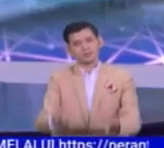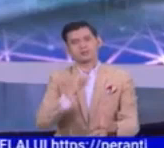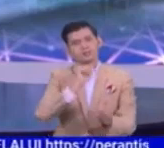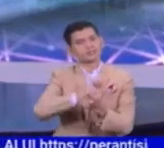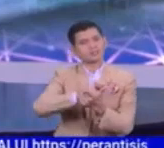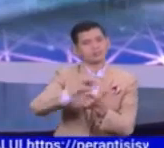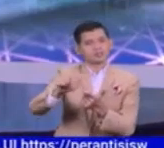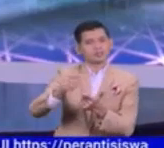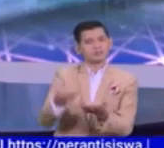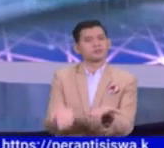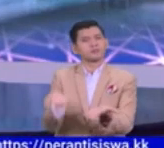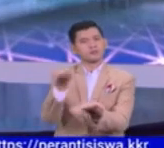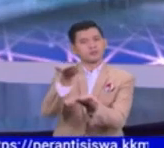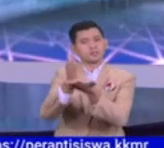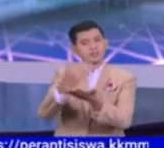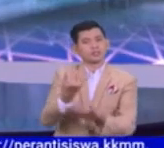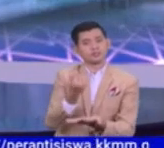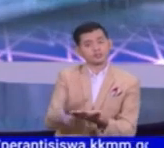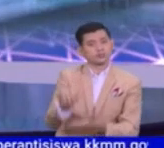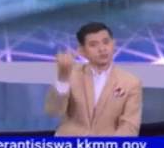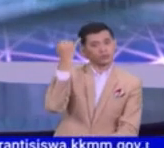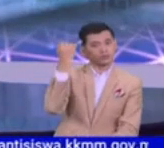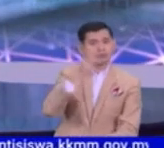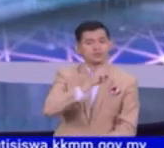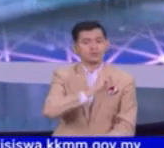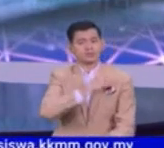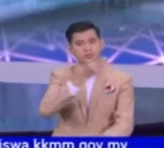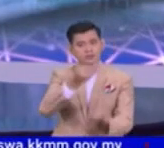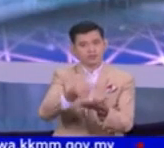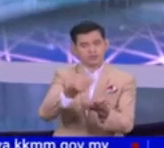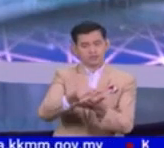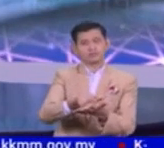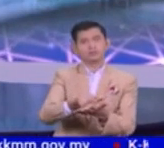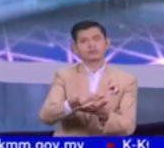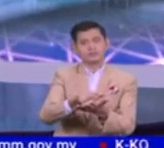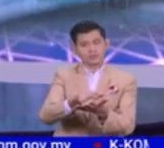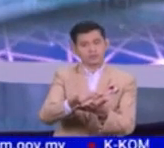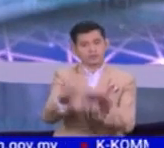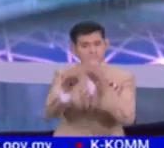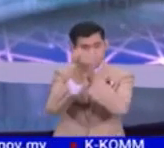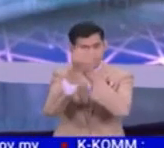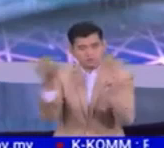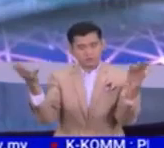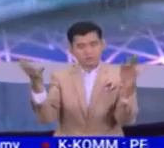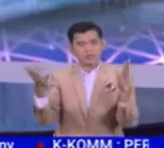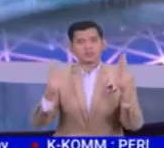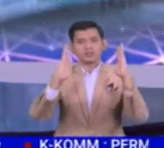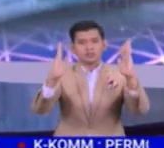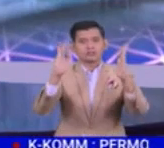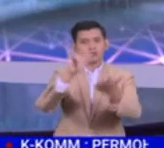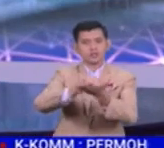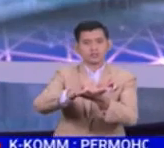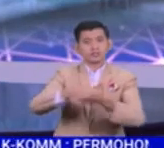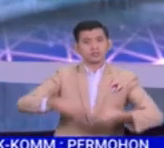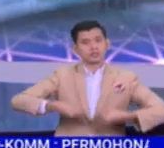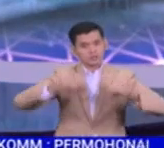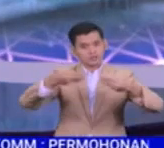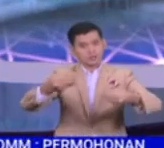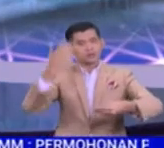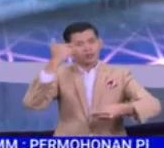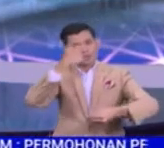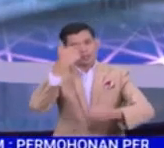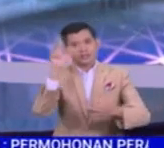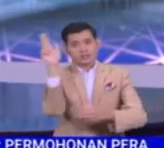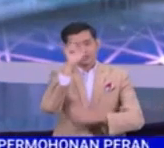lulus dalam permohonan terdahulu. Menteri Kewangan Tengku Datuk Seri Zafrul Tengku Abdul Aziz berkata, tempoh itu diberhentikan kerana